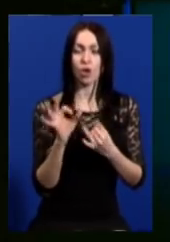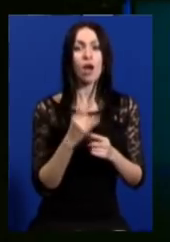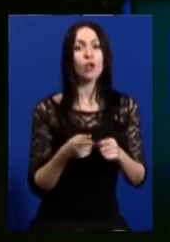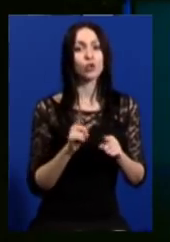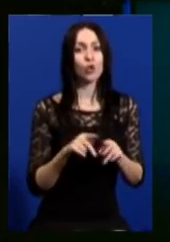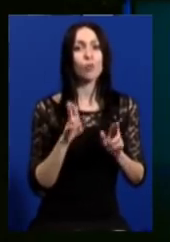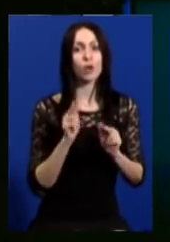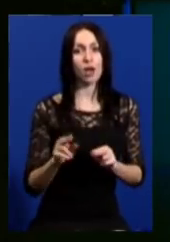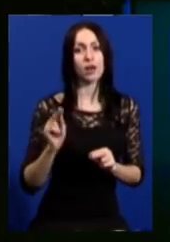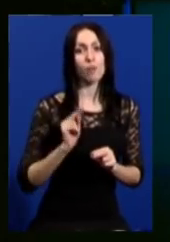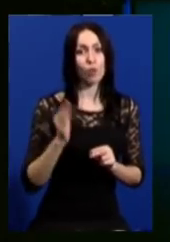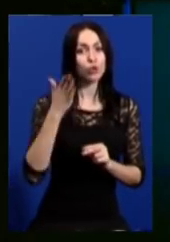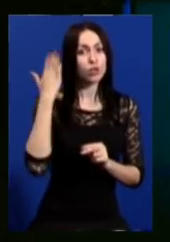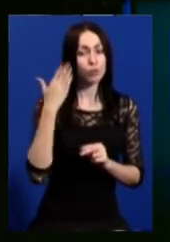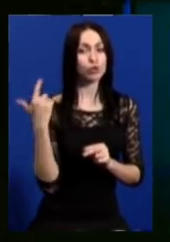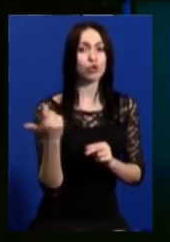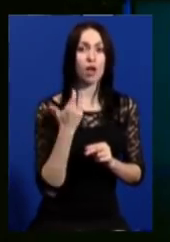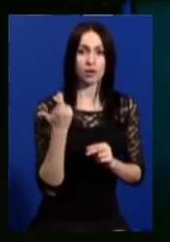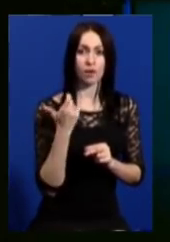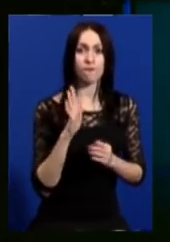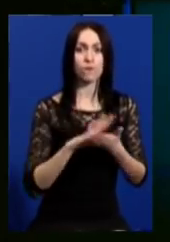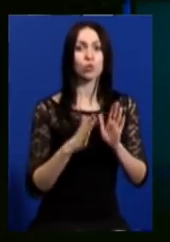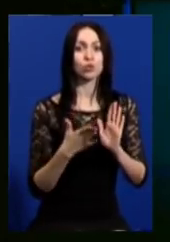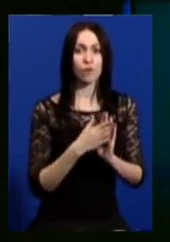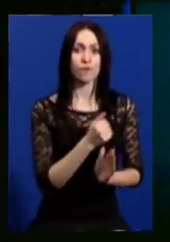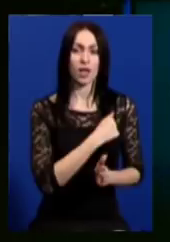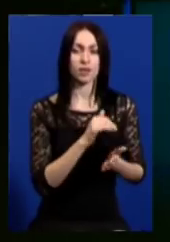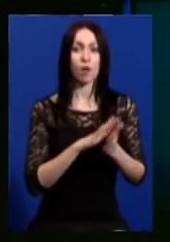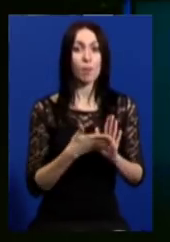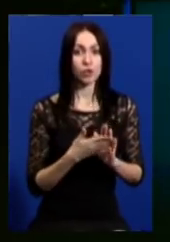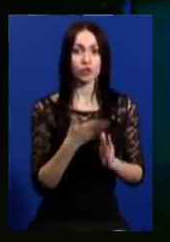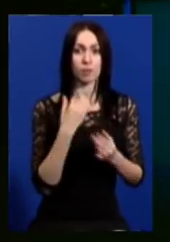як працюють прикордонники Харківщини в умовах воєнного стану, ми говорили